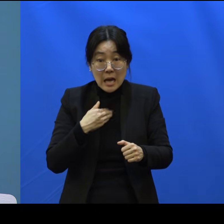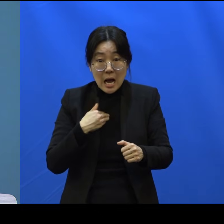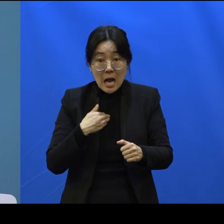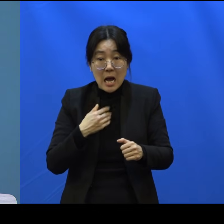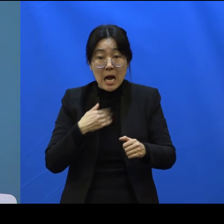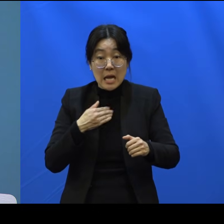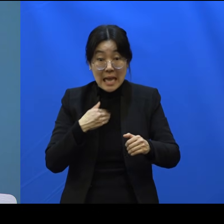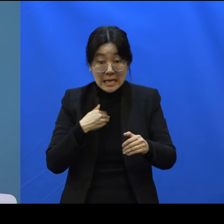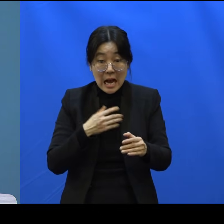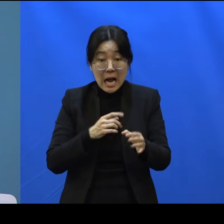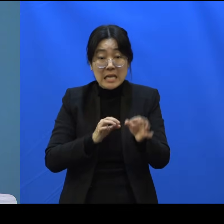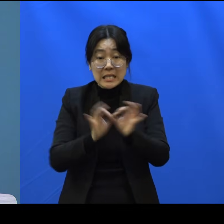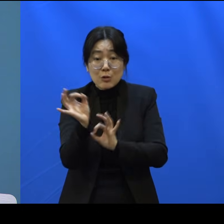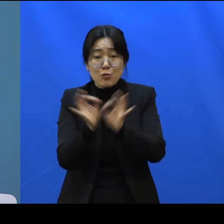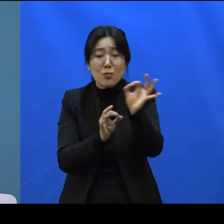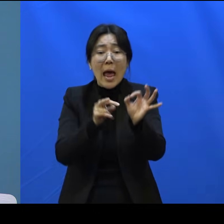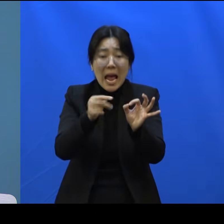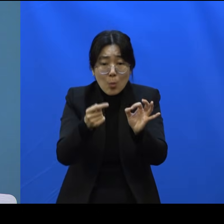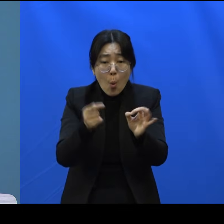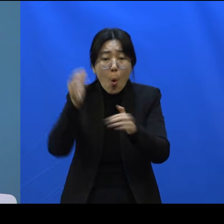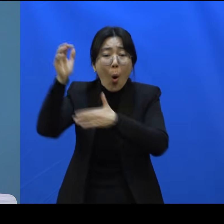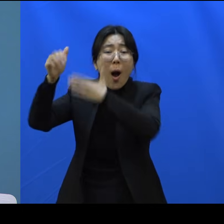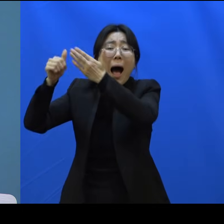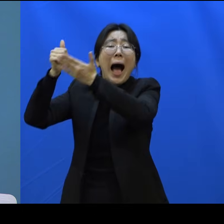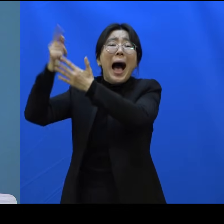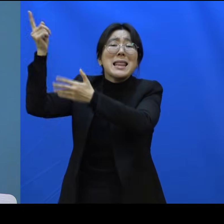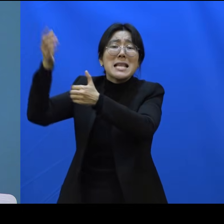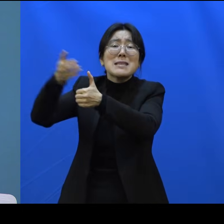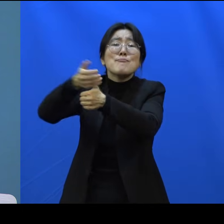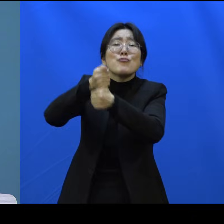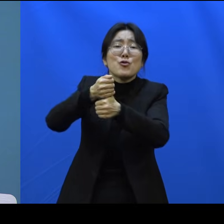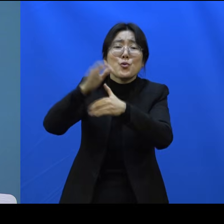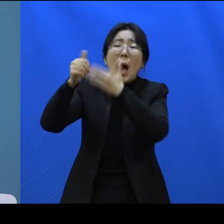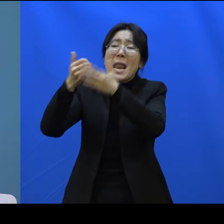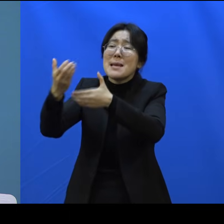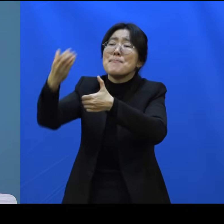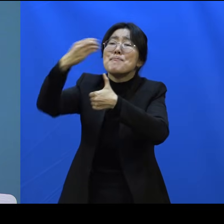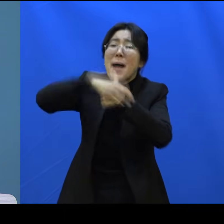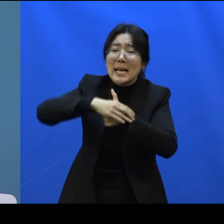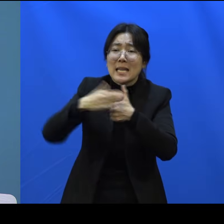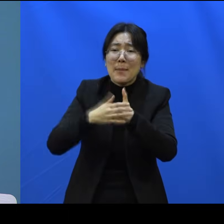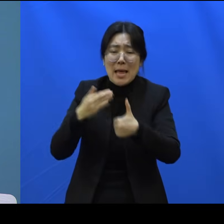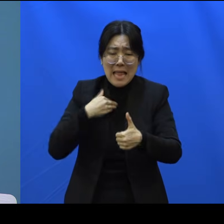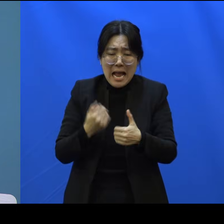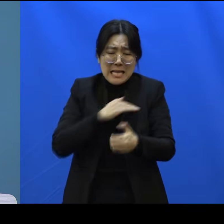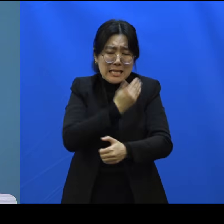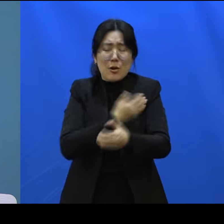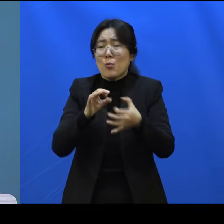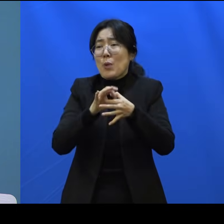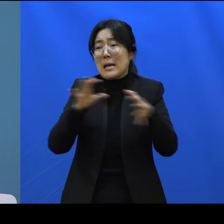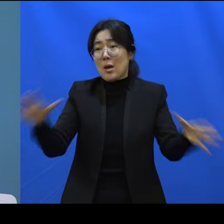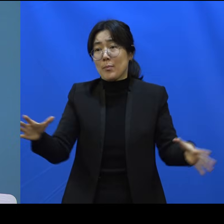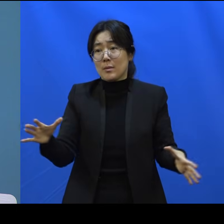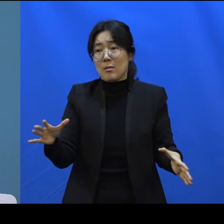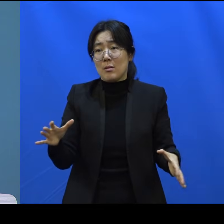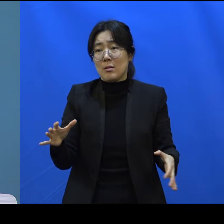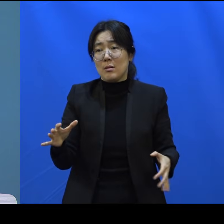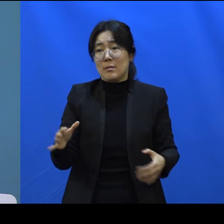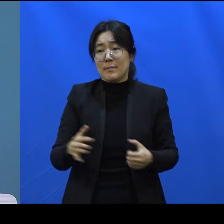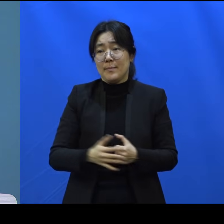거거든요. 그러니까 여러분, 아무리 대단한 결과를 얻었다 해도 십자가의 방식이 아니면 이미